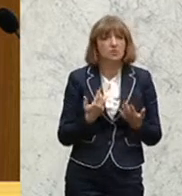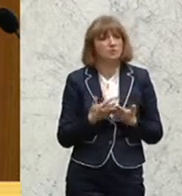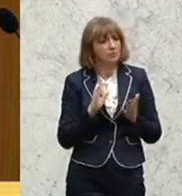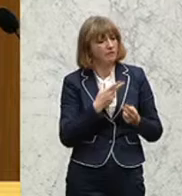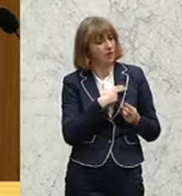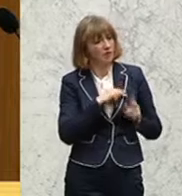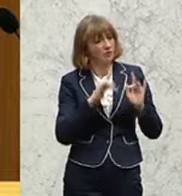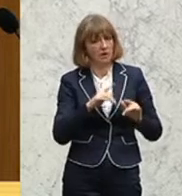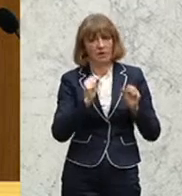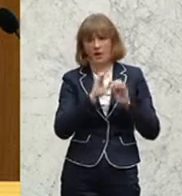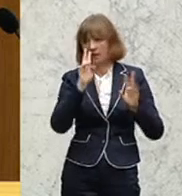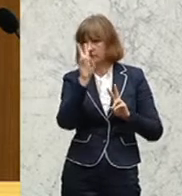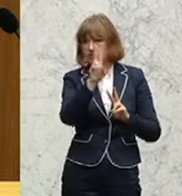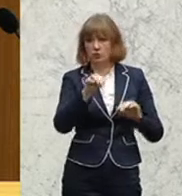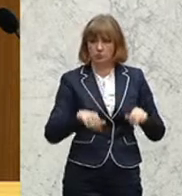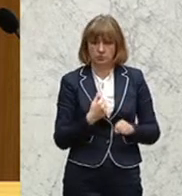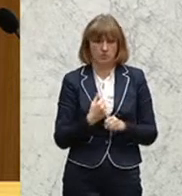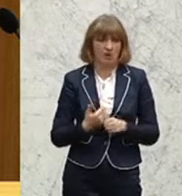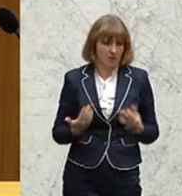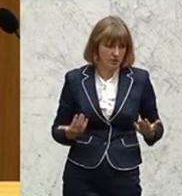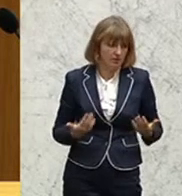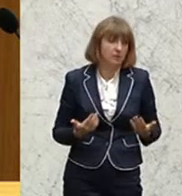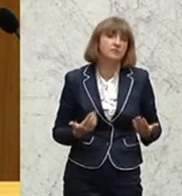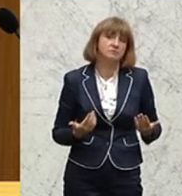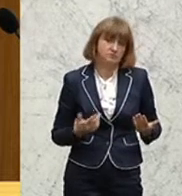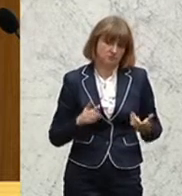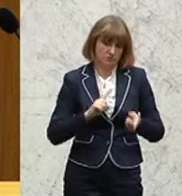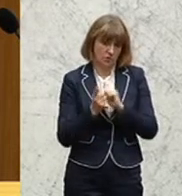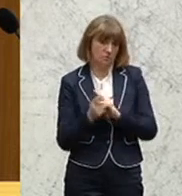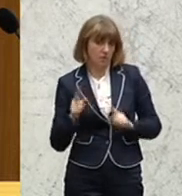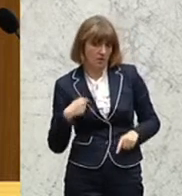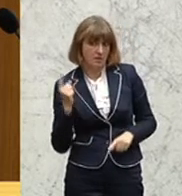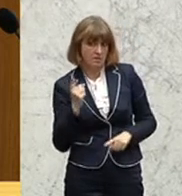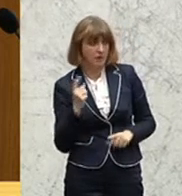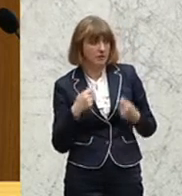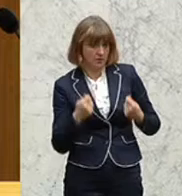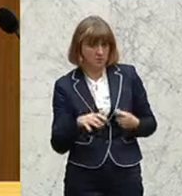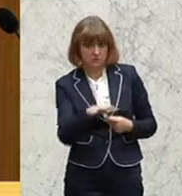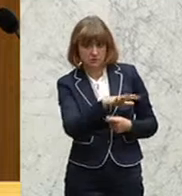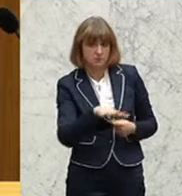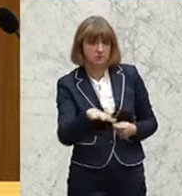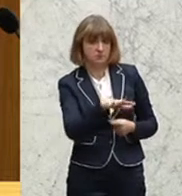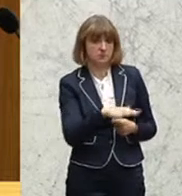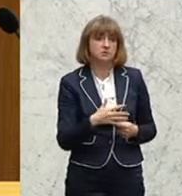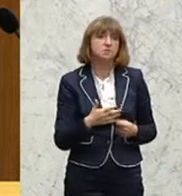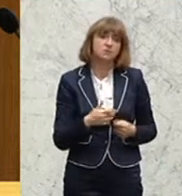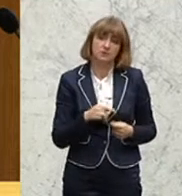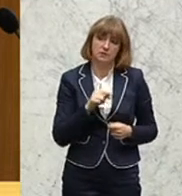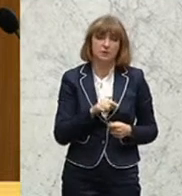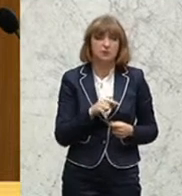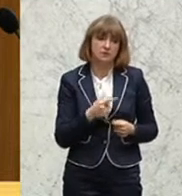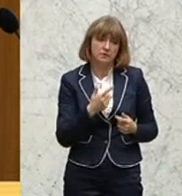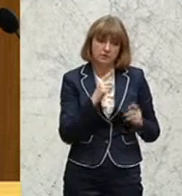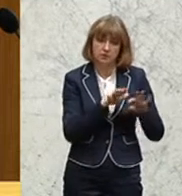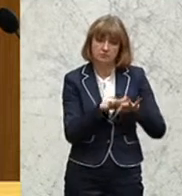Weitblick und klaren Visionen zu machen. Im Gegensatz dazu kann ich nur warnen, dass es gewisse Kräfte gibt, die das Land